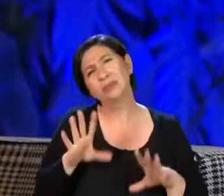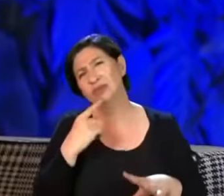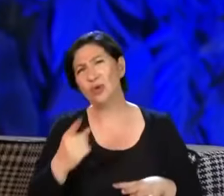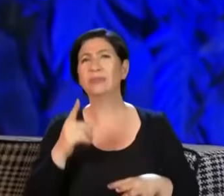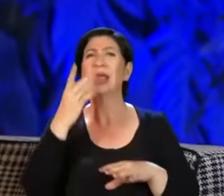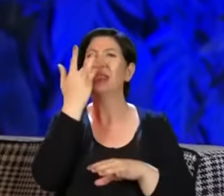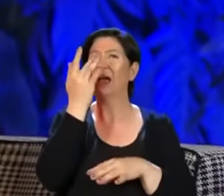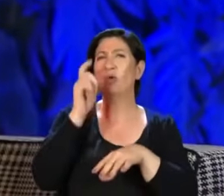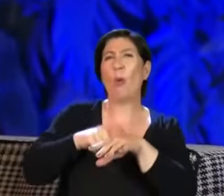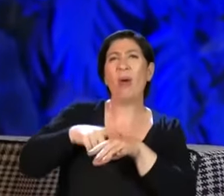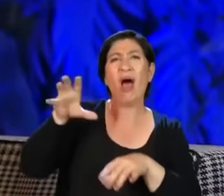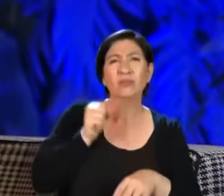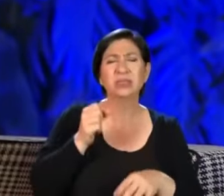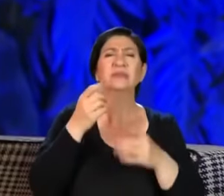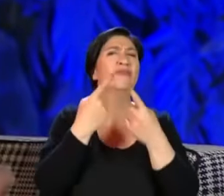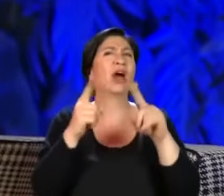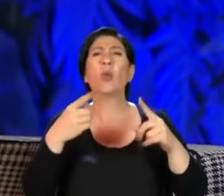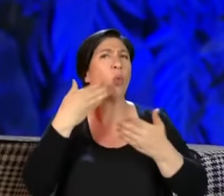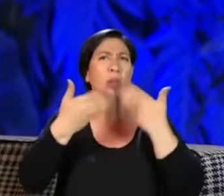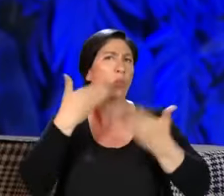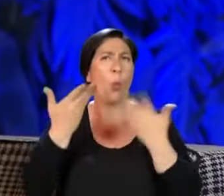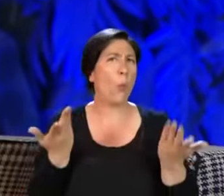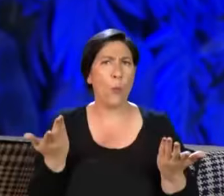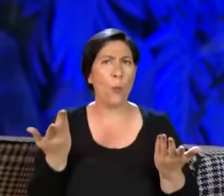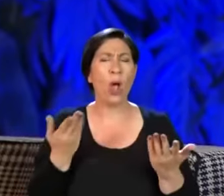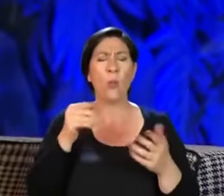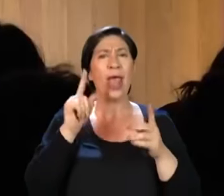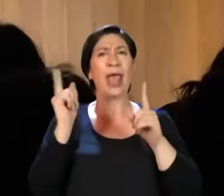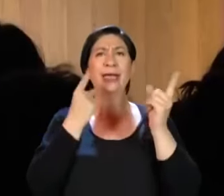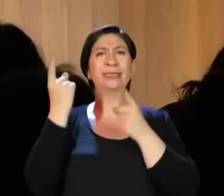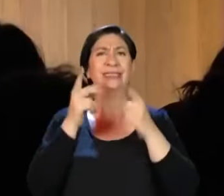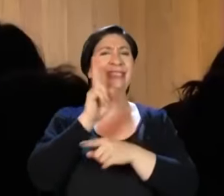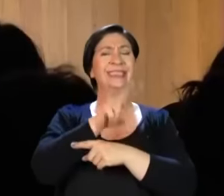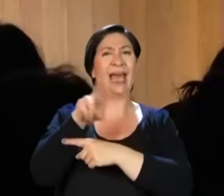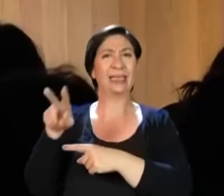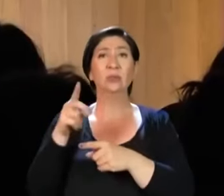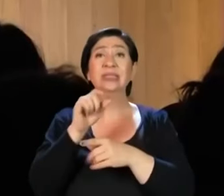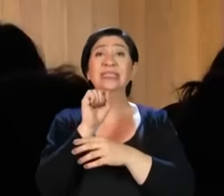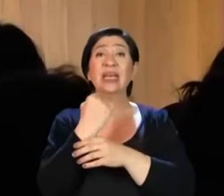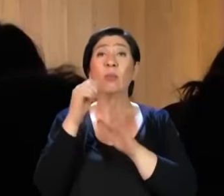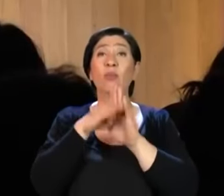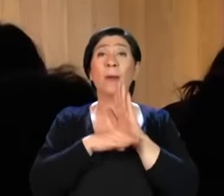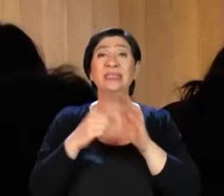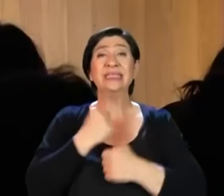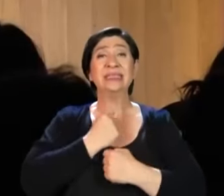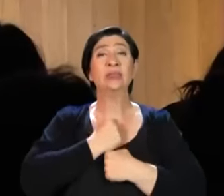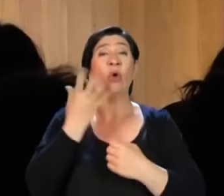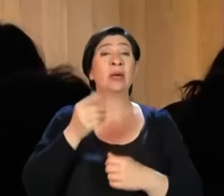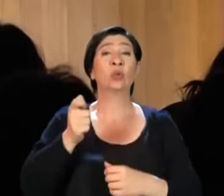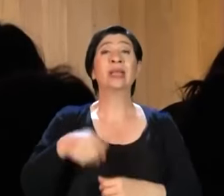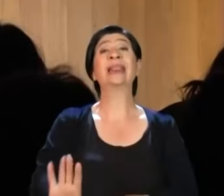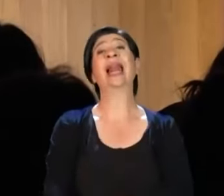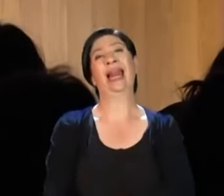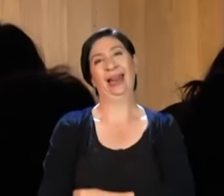taklit diyorum ya da başka tür şeyler E böyle bir ilginç sergi gezmesi Çünkü sanat programları İlla sıkıcı olmak zorunda